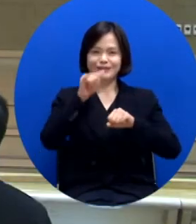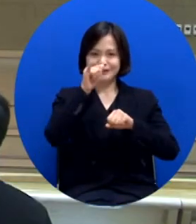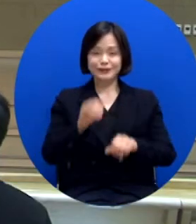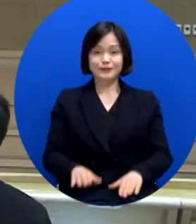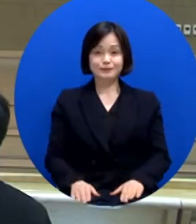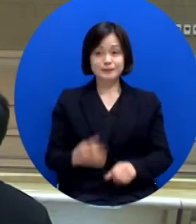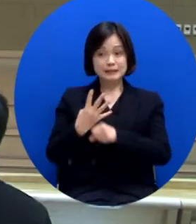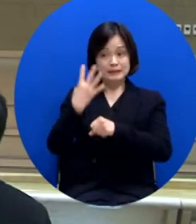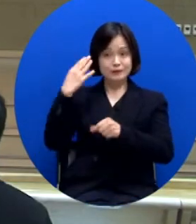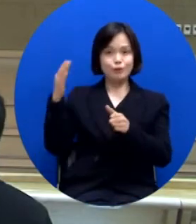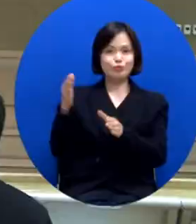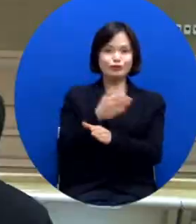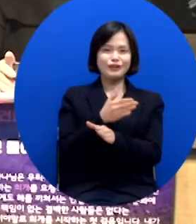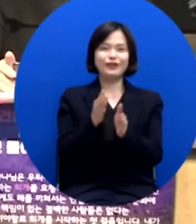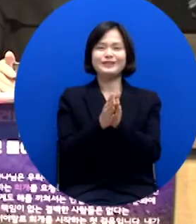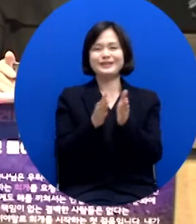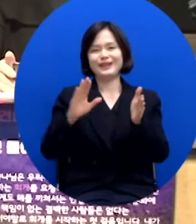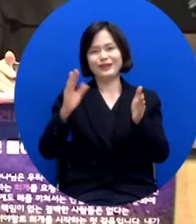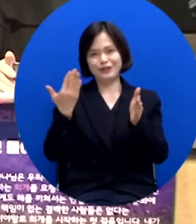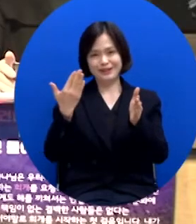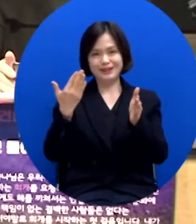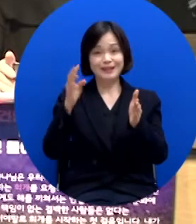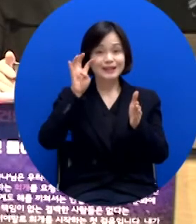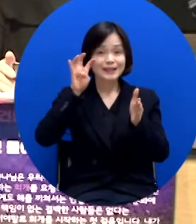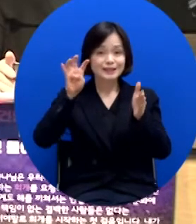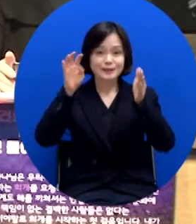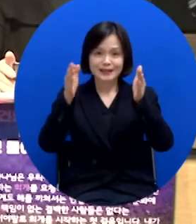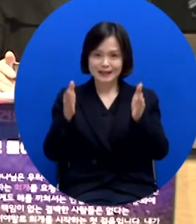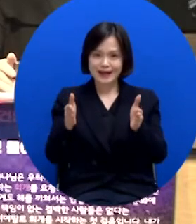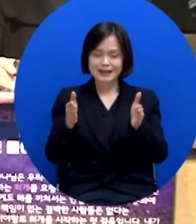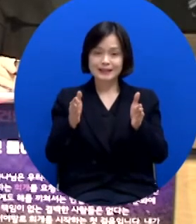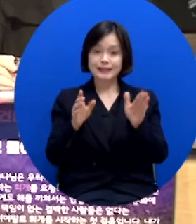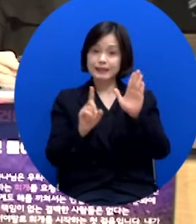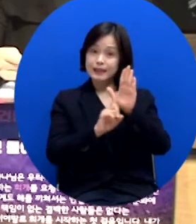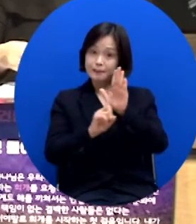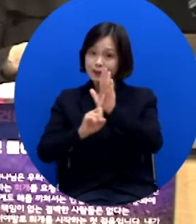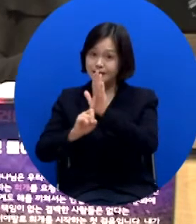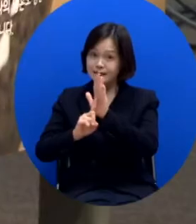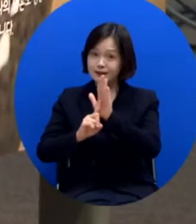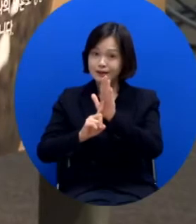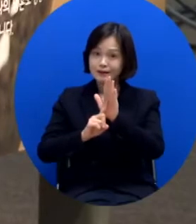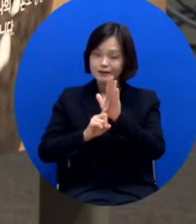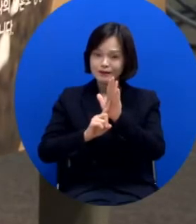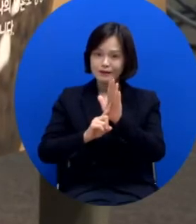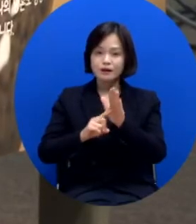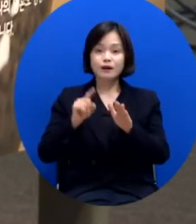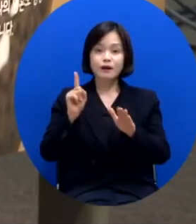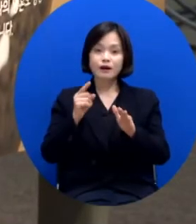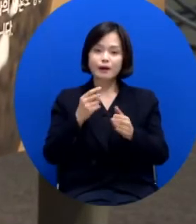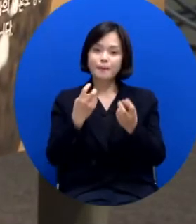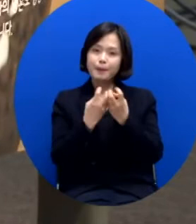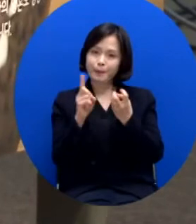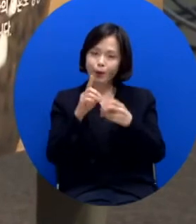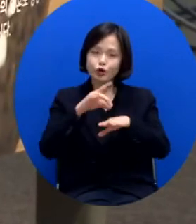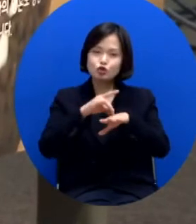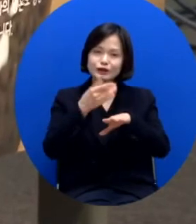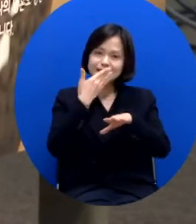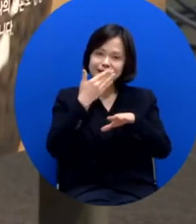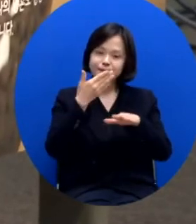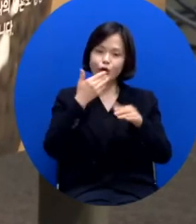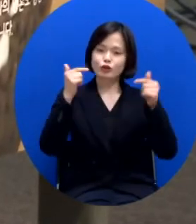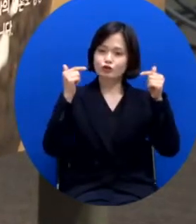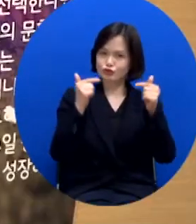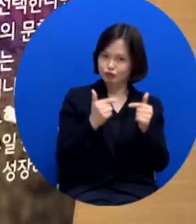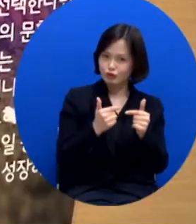매년 사순절 기간 진행하는 40일 탄소 금식 캠페인은 올해 육식 다이어트 하기, 쓰레기 양 줄이기 등